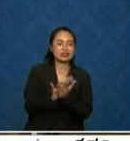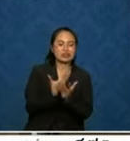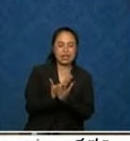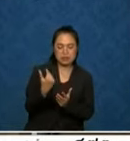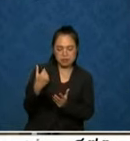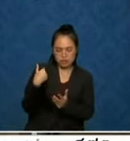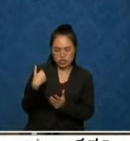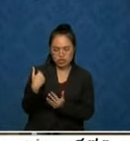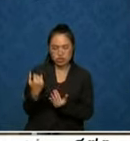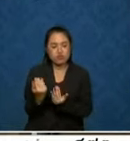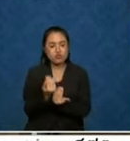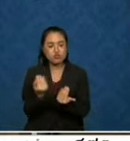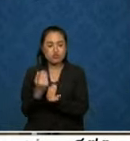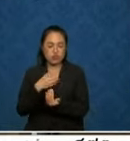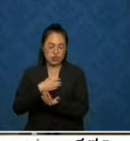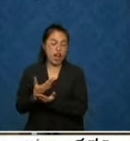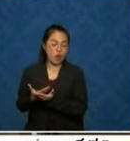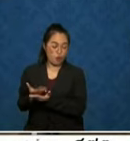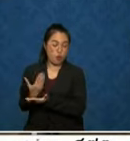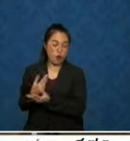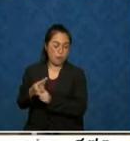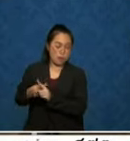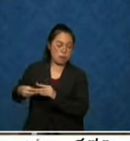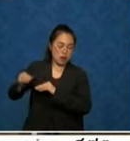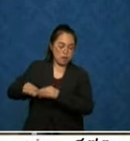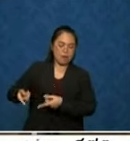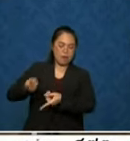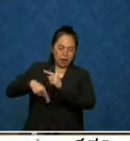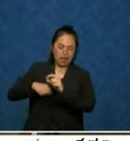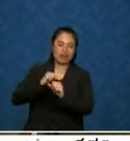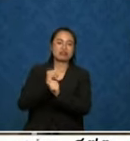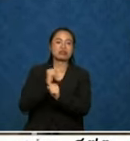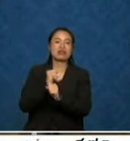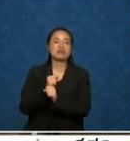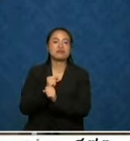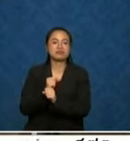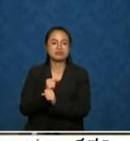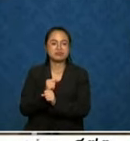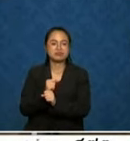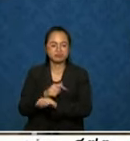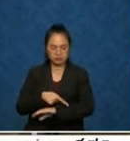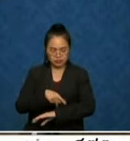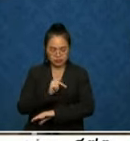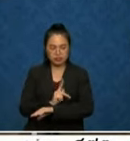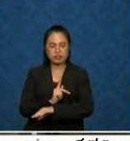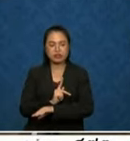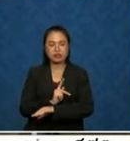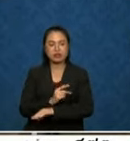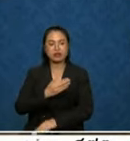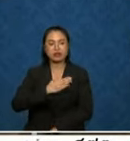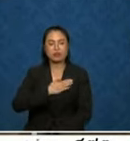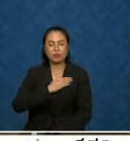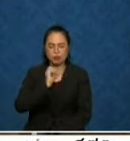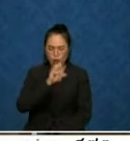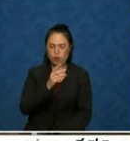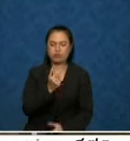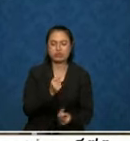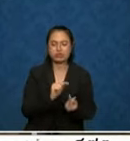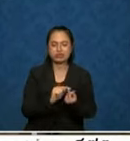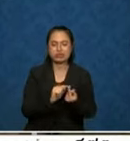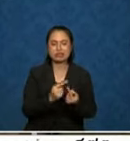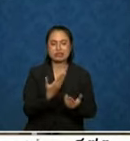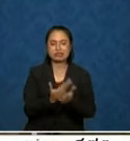อยลูกเต้าเราก็อยากจะรวยเพิ่มขึ้นก็มาทำการแล้วก็ท่านประธานเพราะฉะนั้นเงินเสียหายของอุด